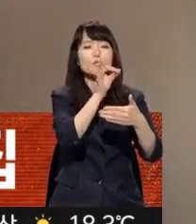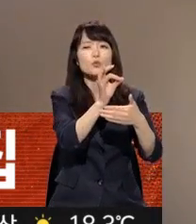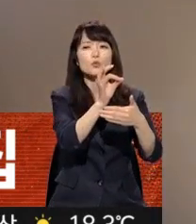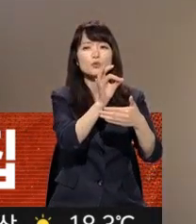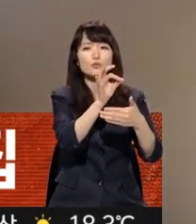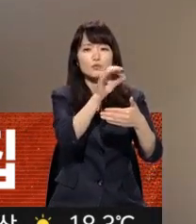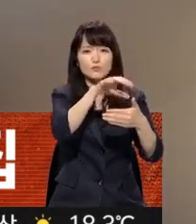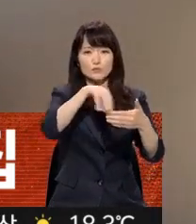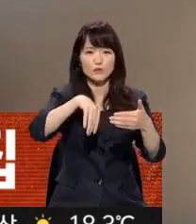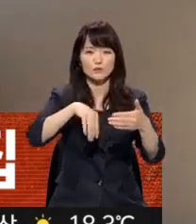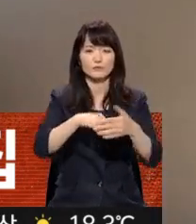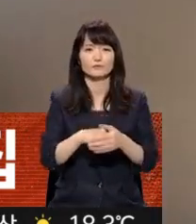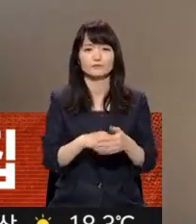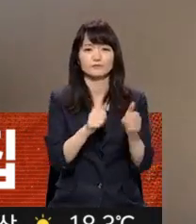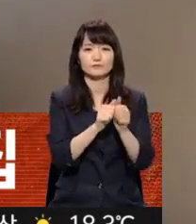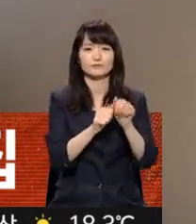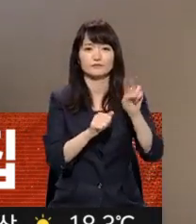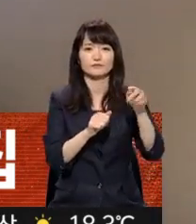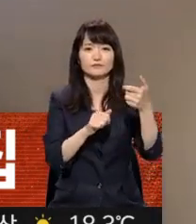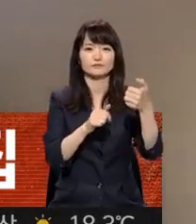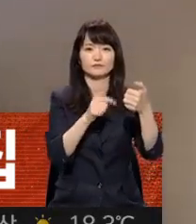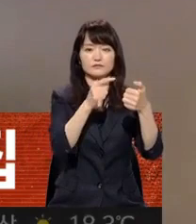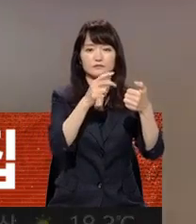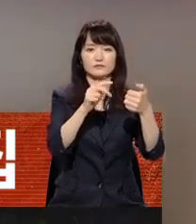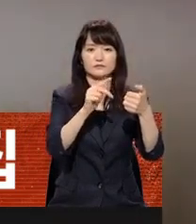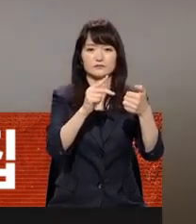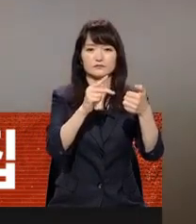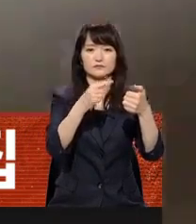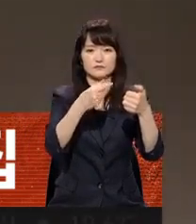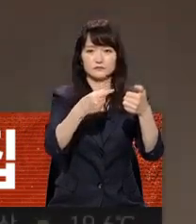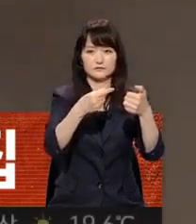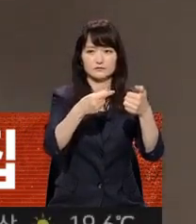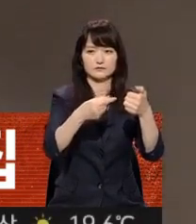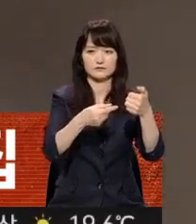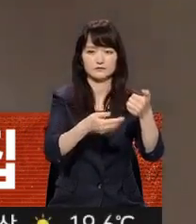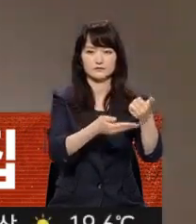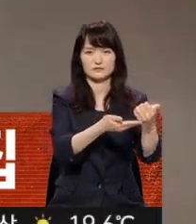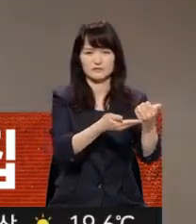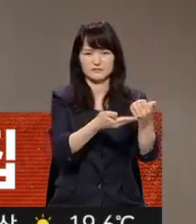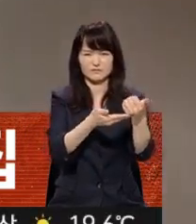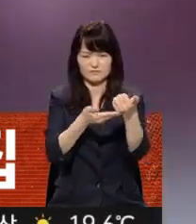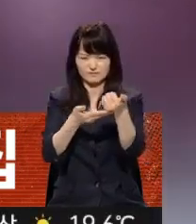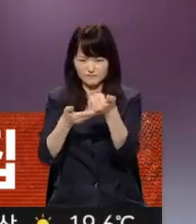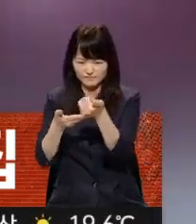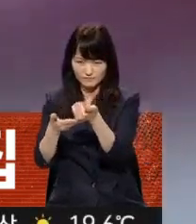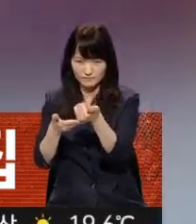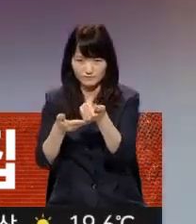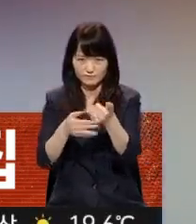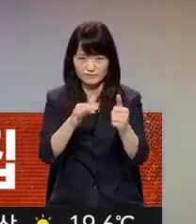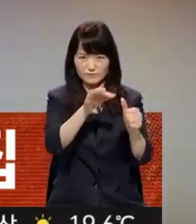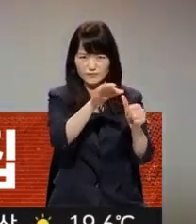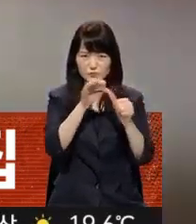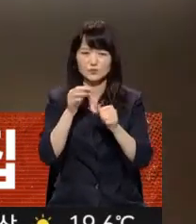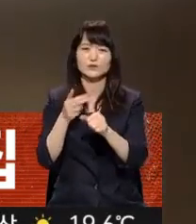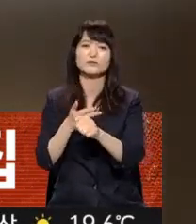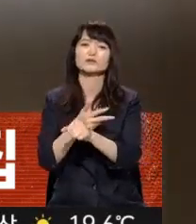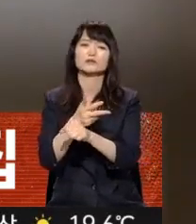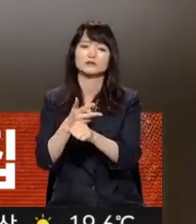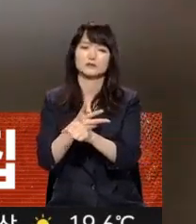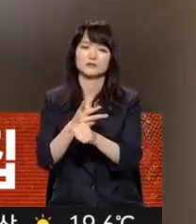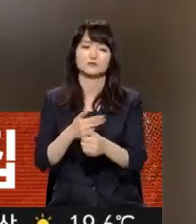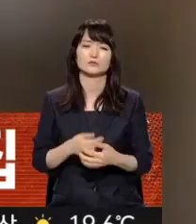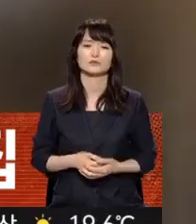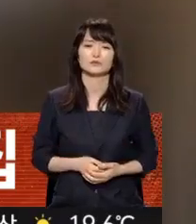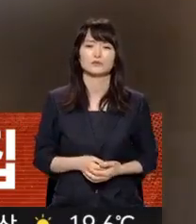뚫어봤습니다. 게다가 남성은 250kg에 육박해서 지게차까지 동원해서 무려 7시간에 걸쳐 구조 작업을 펼쳤던